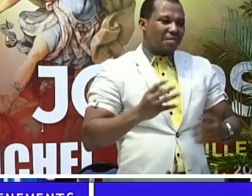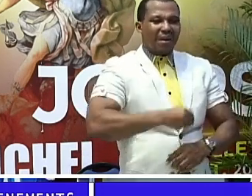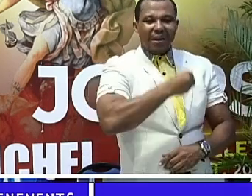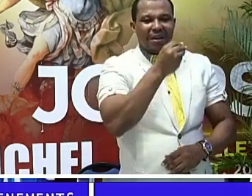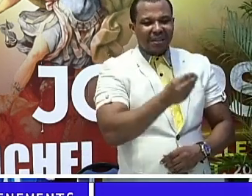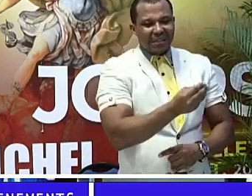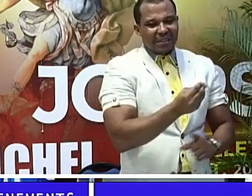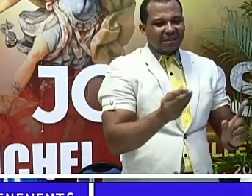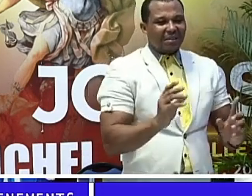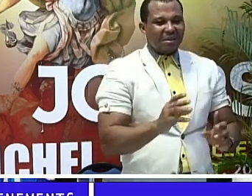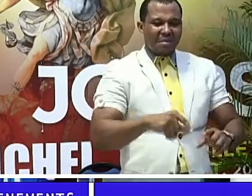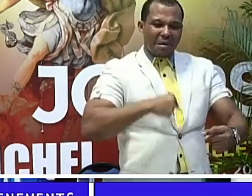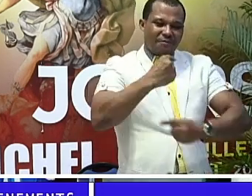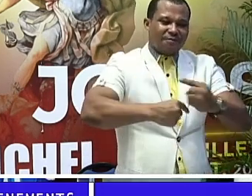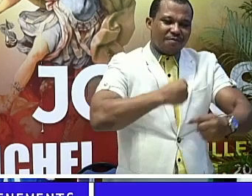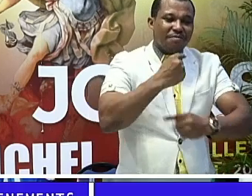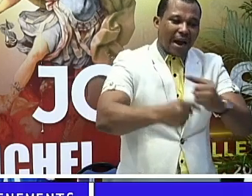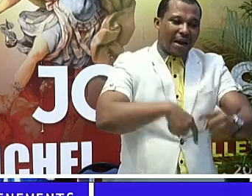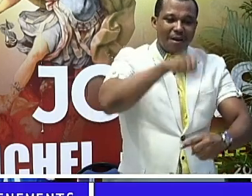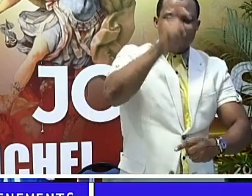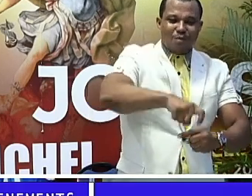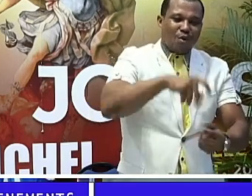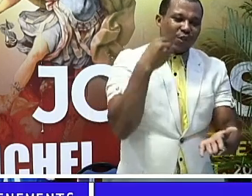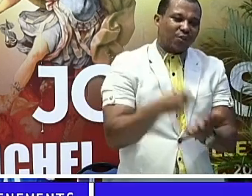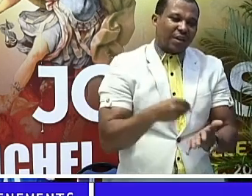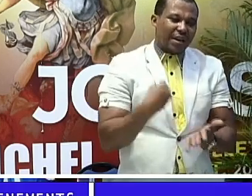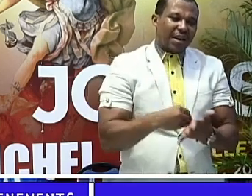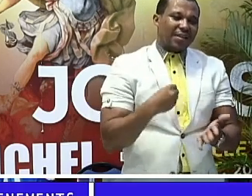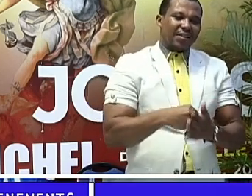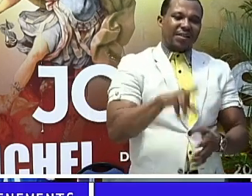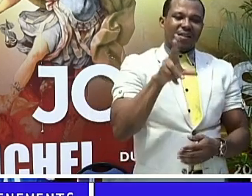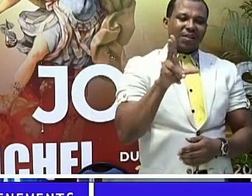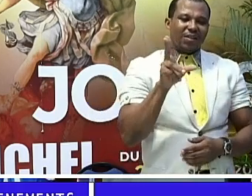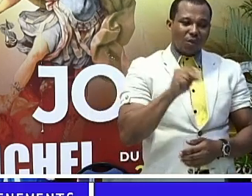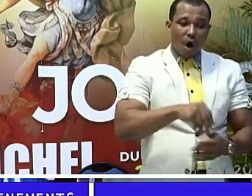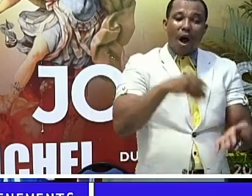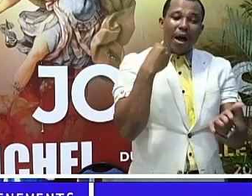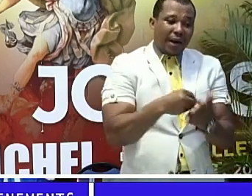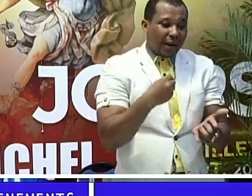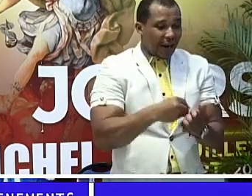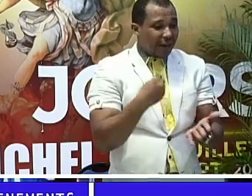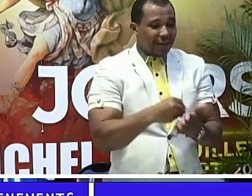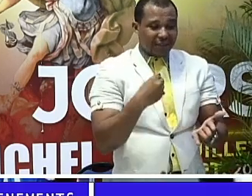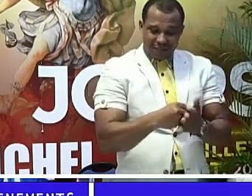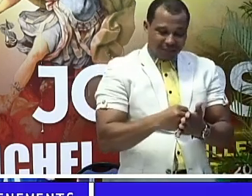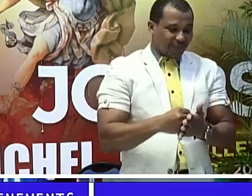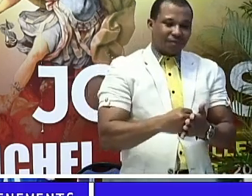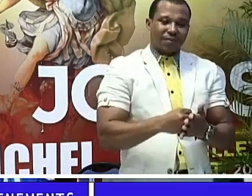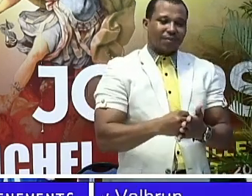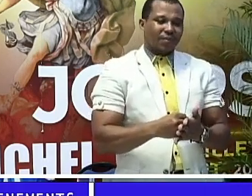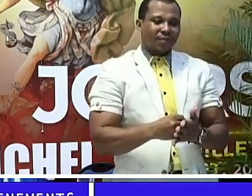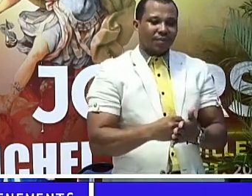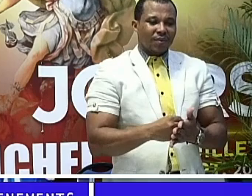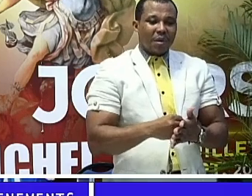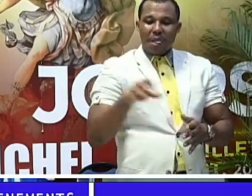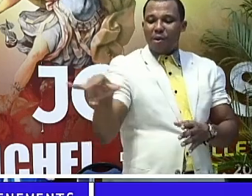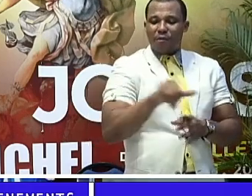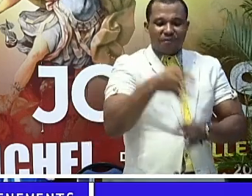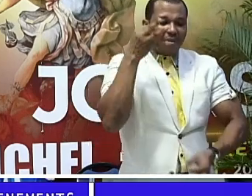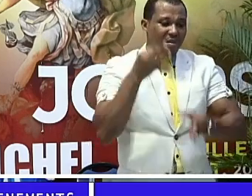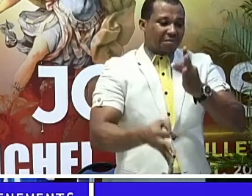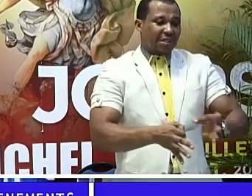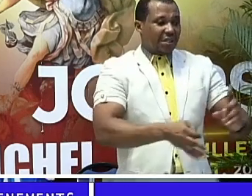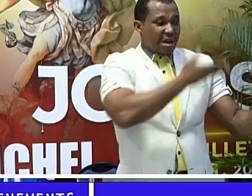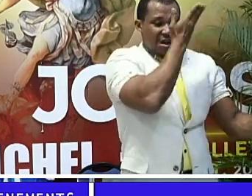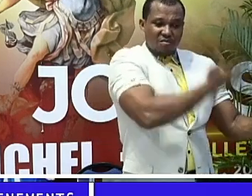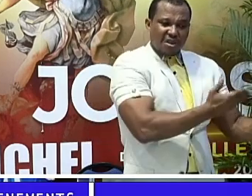mais m'pra aller parce que m'ai besoin cob non l'argent pas de forfait tout tête. Même si mon nan riche, même si tu as